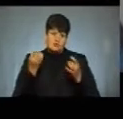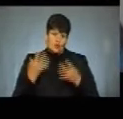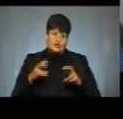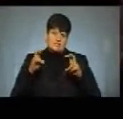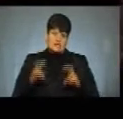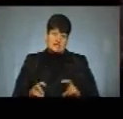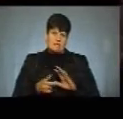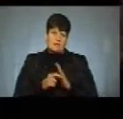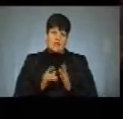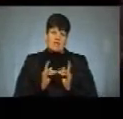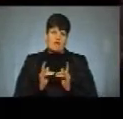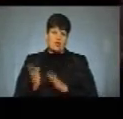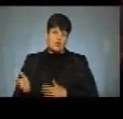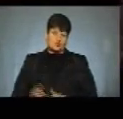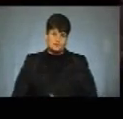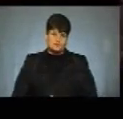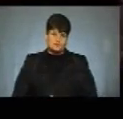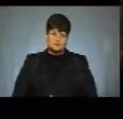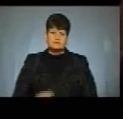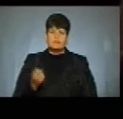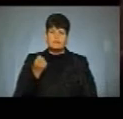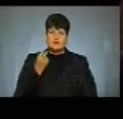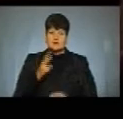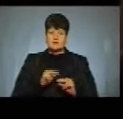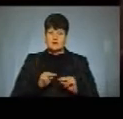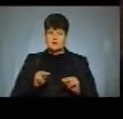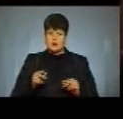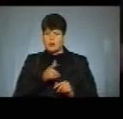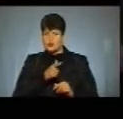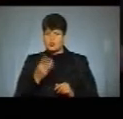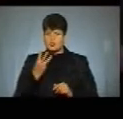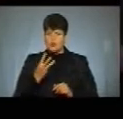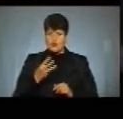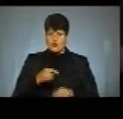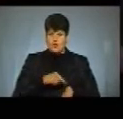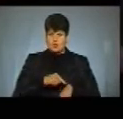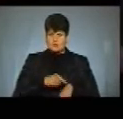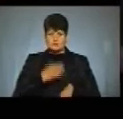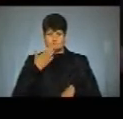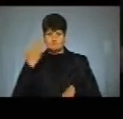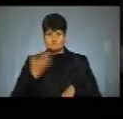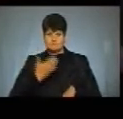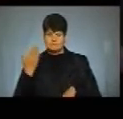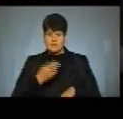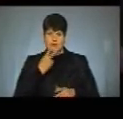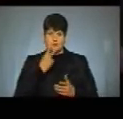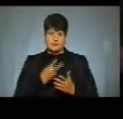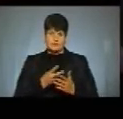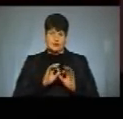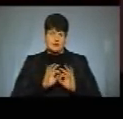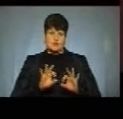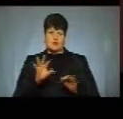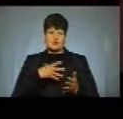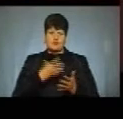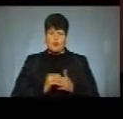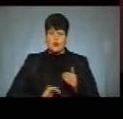кімнаті гуртожитку. 12 спікерів протягом 3 годин представляли доповіді та презентували власні компанії.